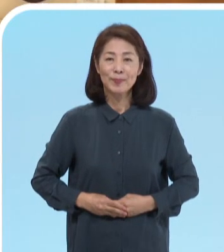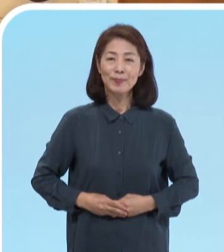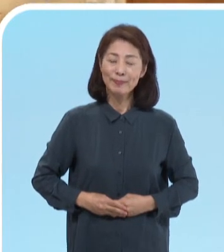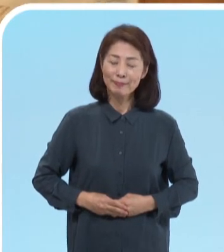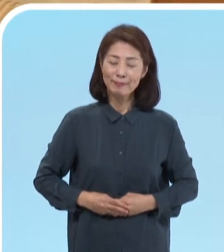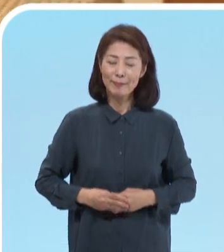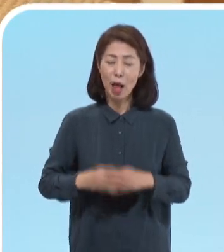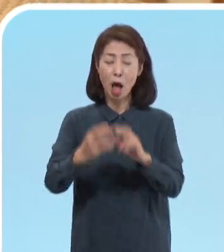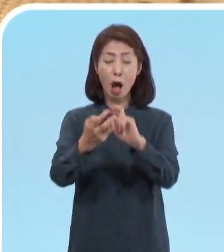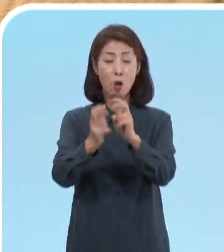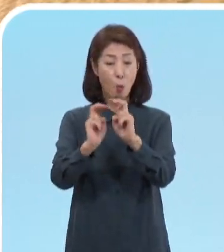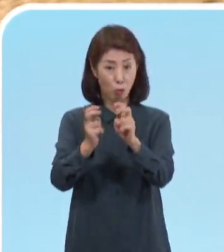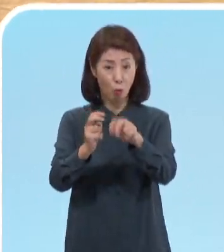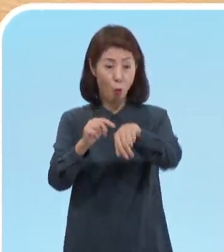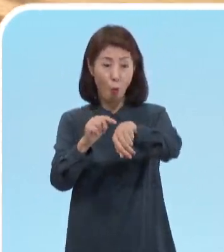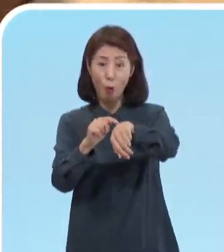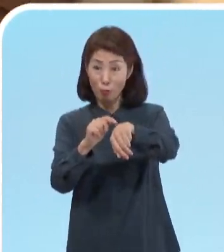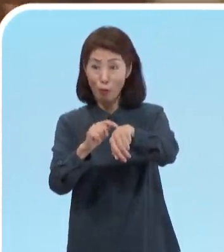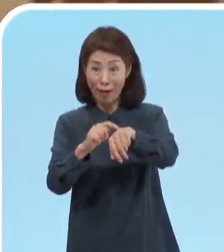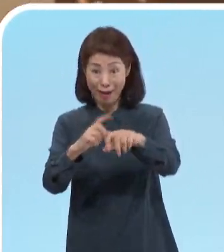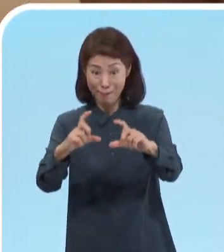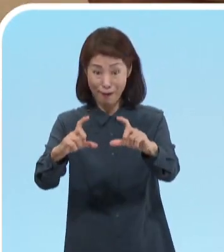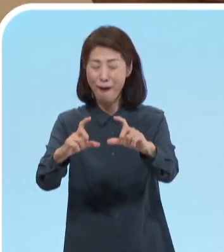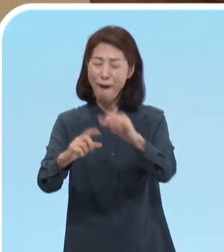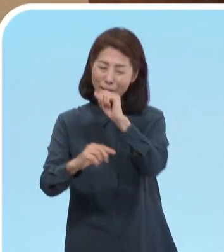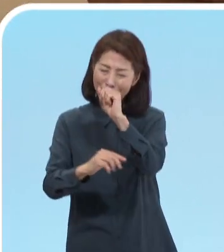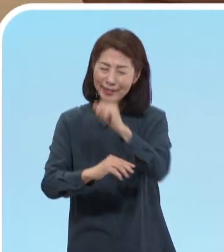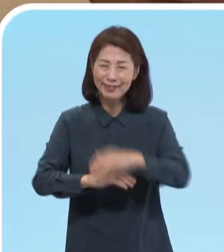え、このロボットの時計欲しい。